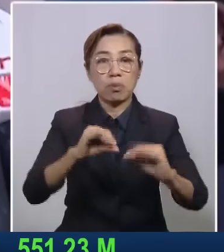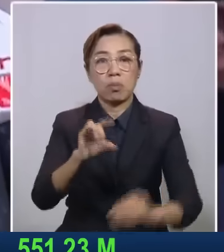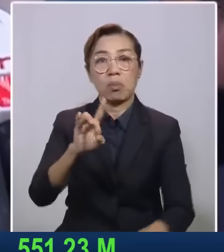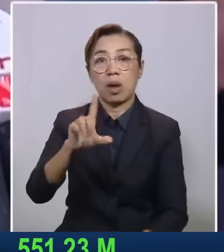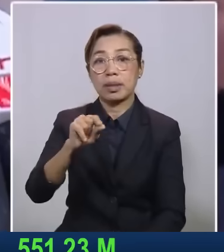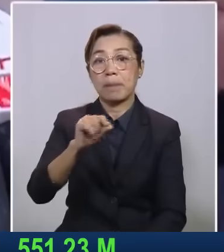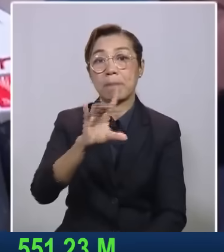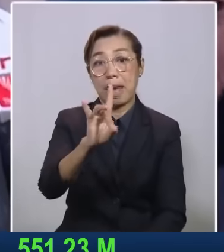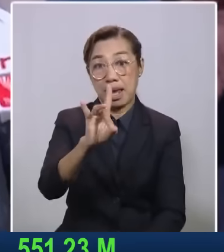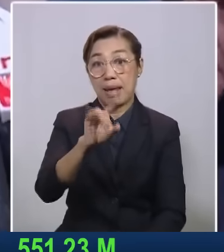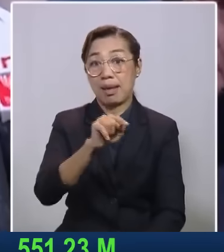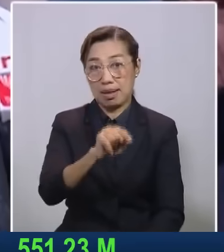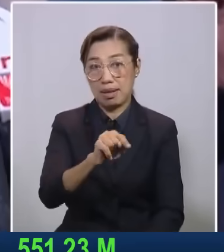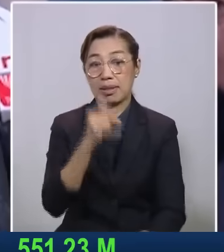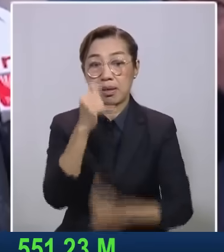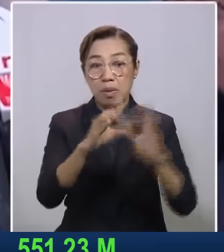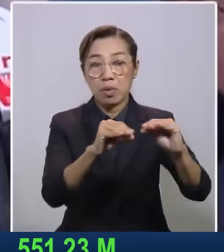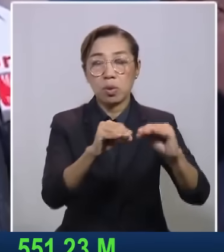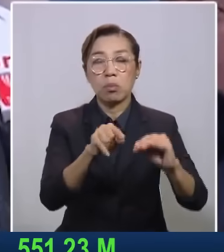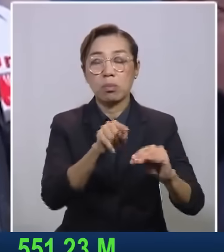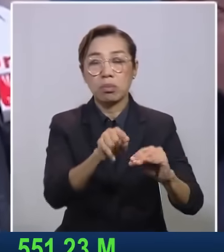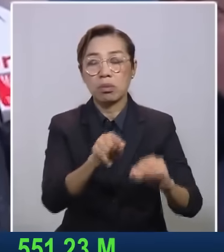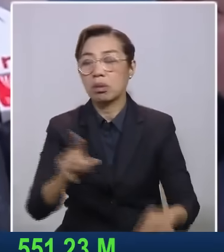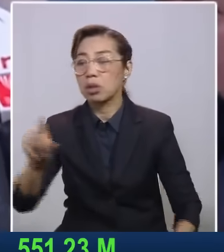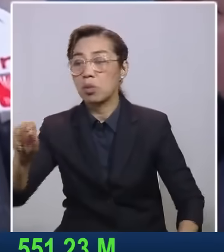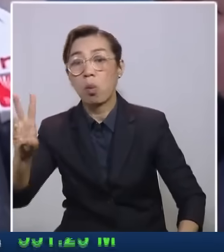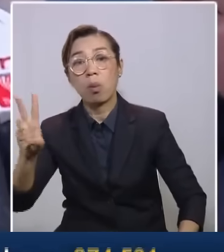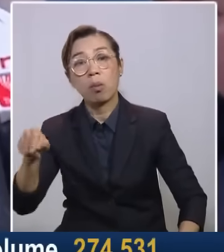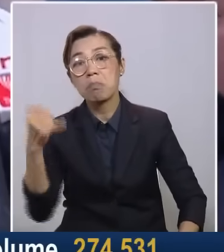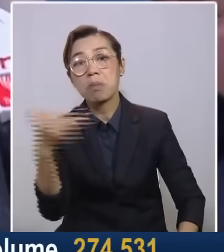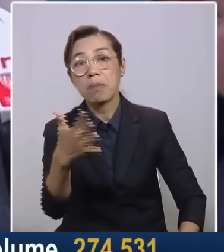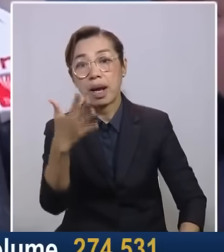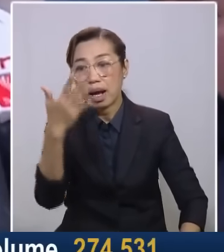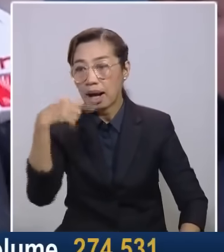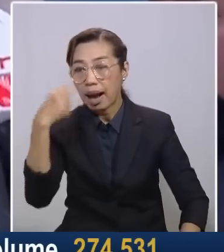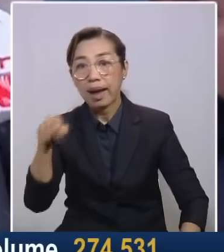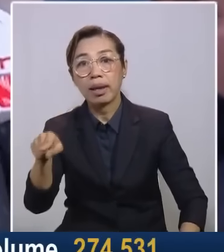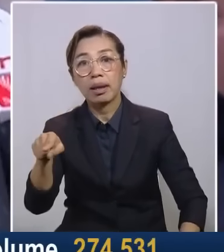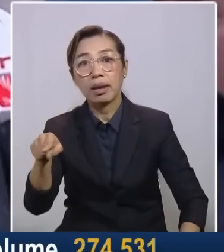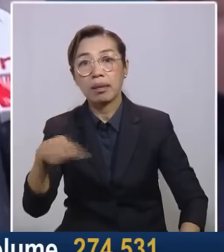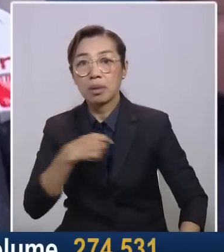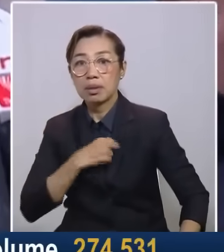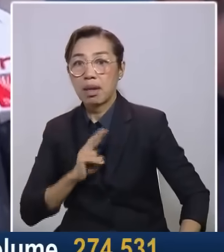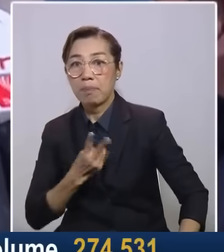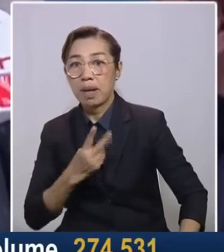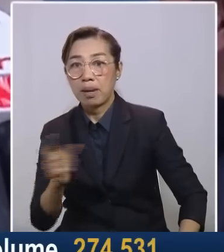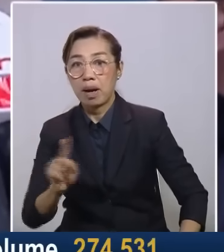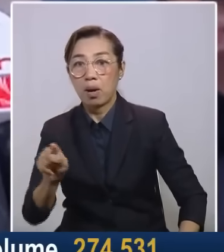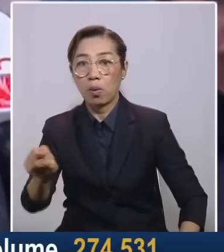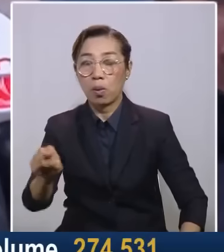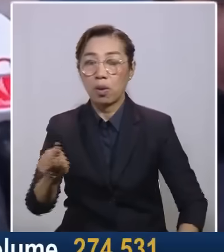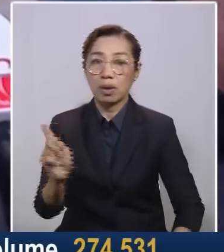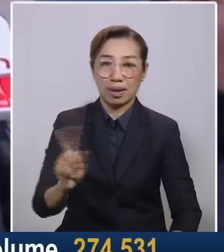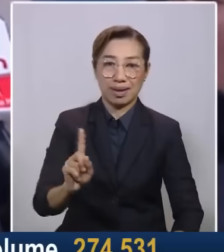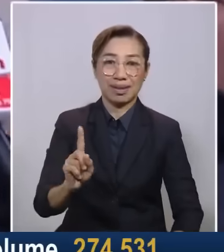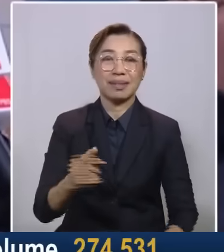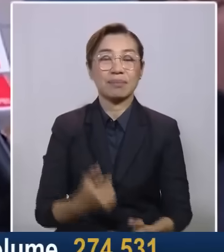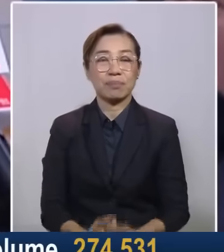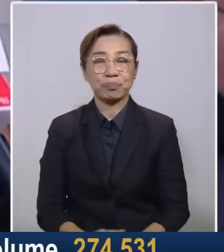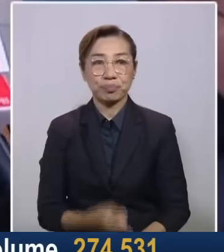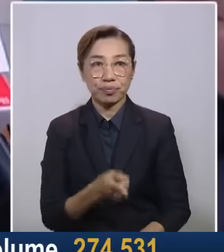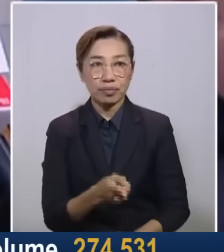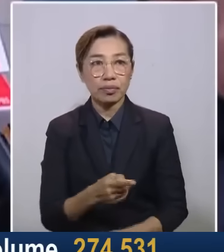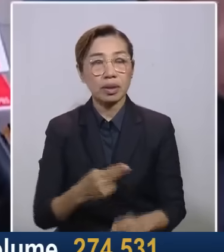คำถามจากสังคมเหมือนกันว่าอีก 26หายไปไหนเป็นงูเห่าสีส้มหรือเปล่านะคะนอกจากนี้นาย